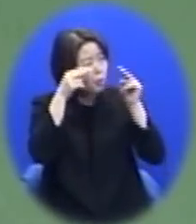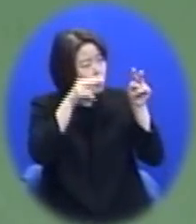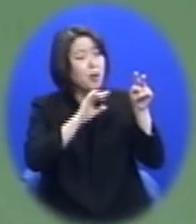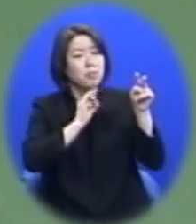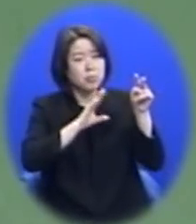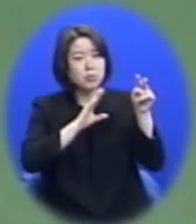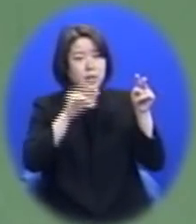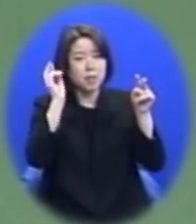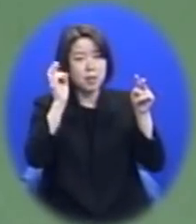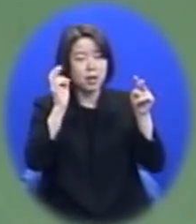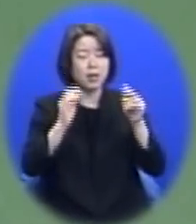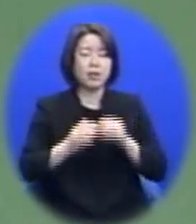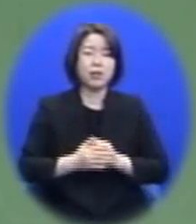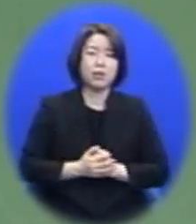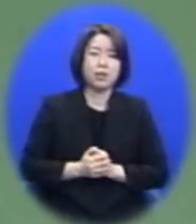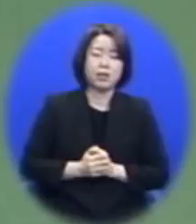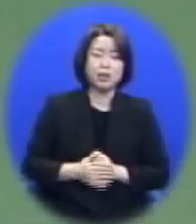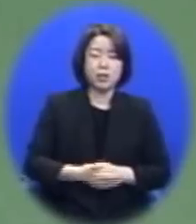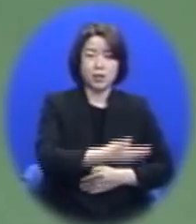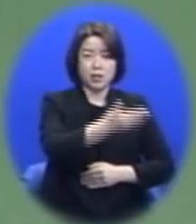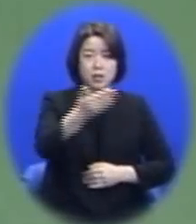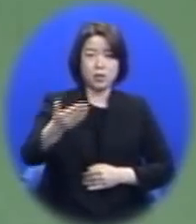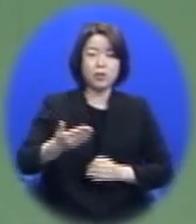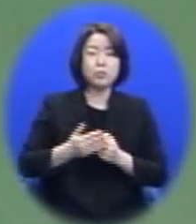있었겠구나. 여러분,